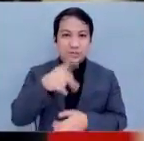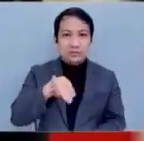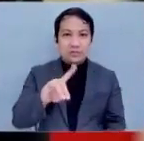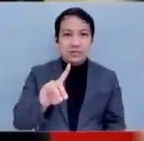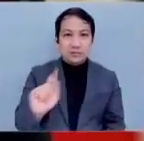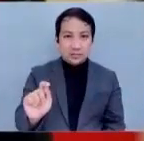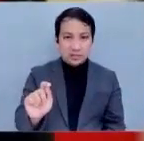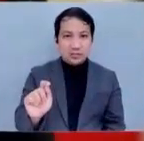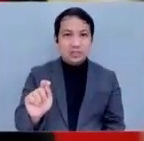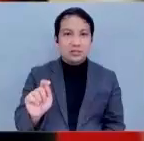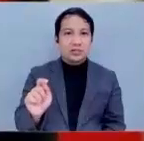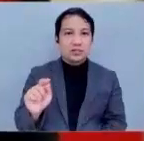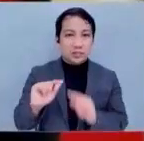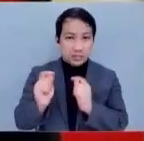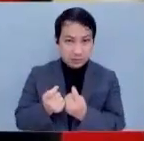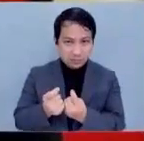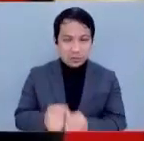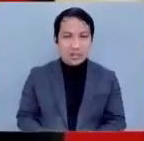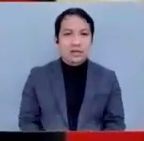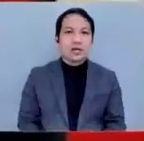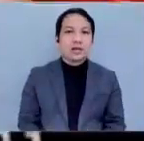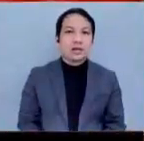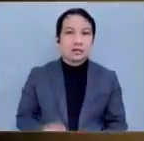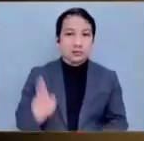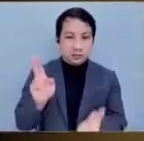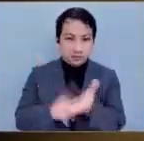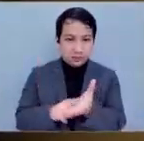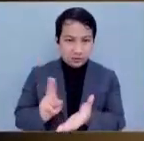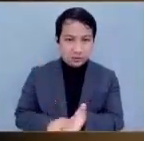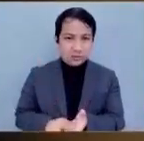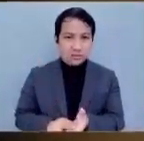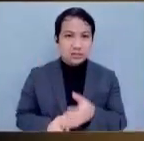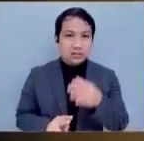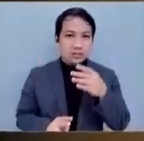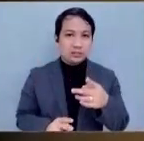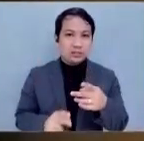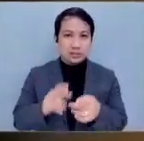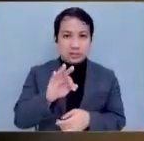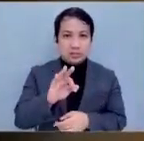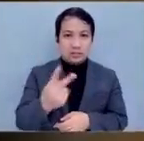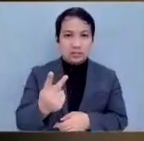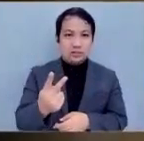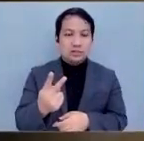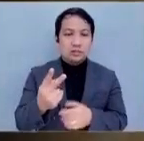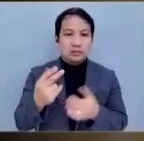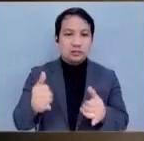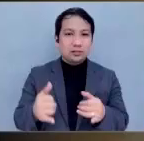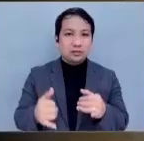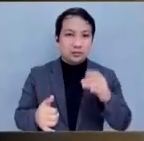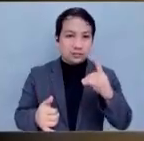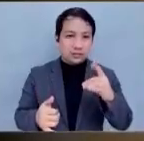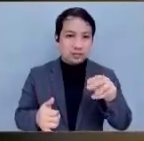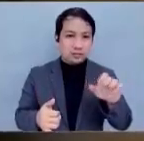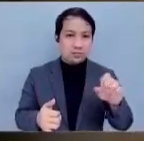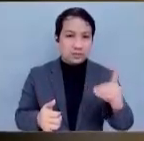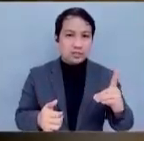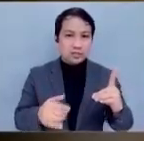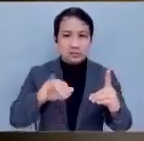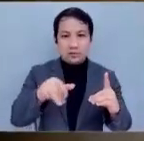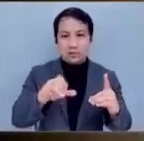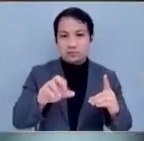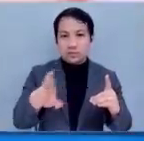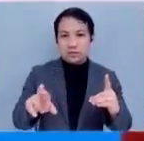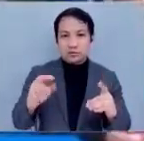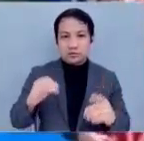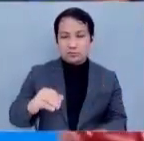Hitters. Kasunod yan ang triple signing ng PLDT sa dating F2 Logistics players na sina Kim Kiana D, Majoy Baron at Kim